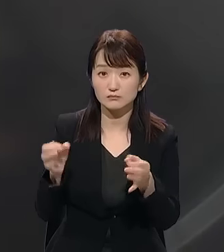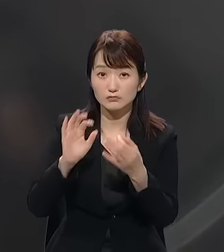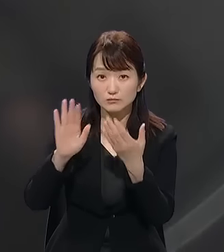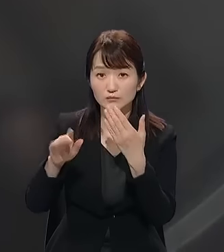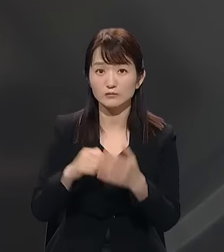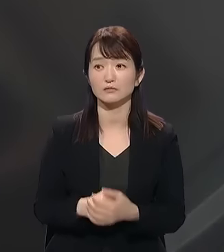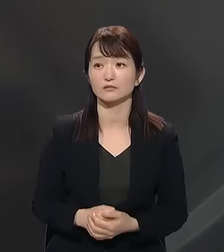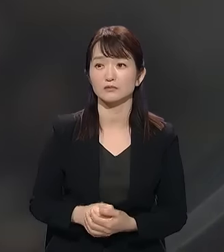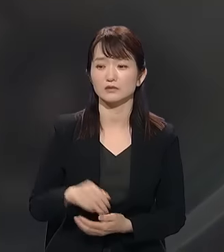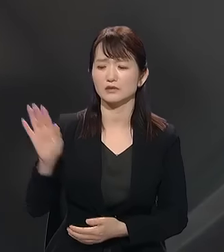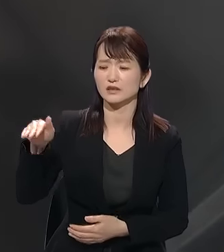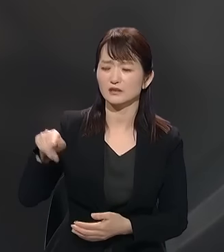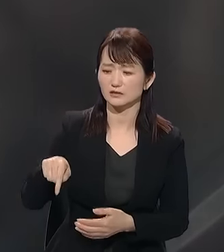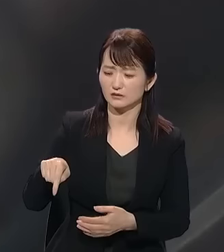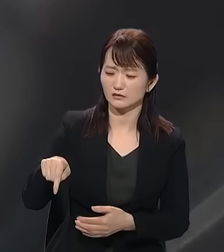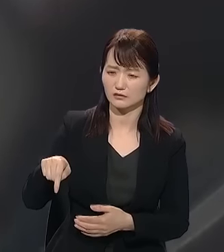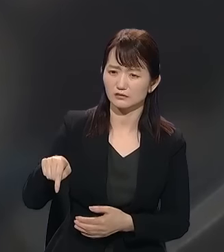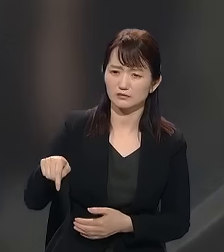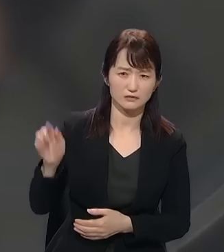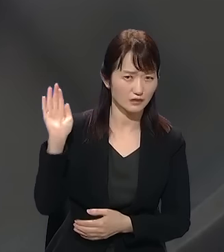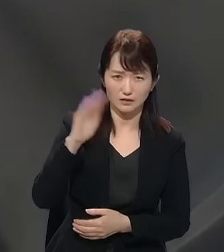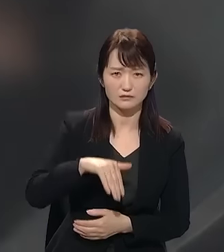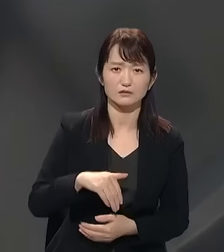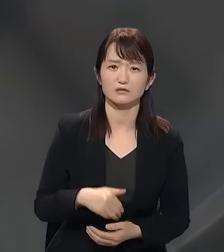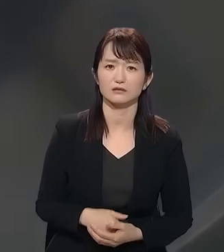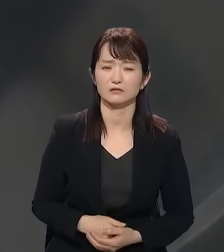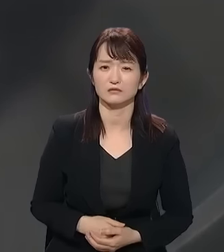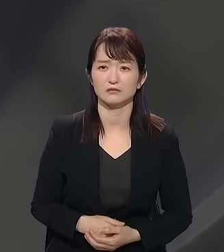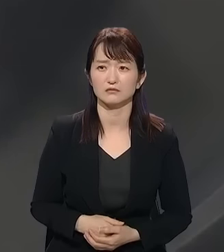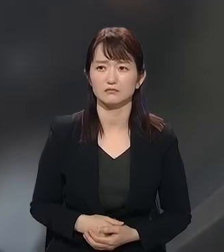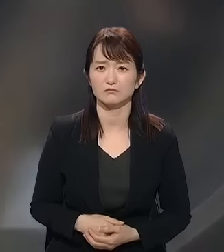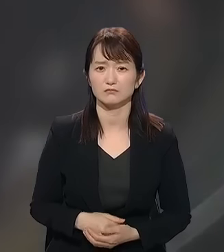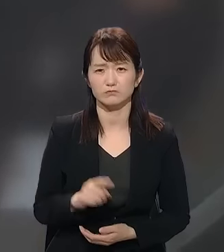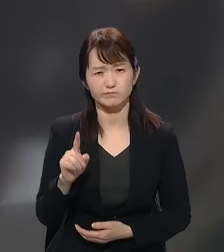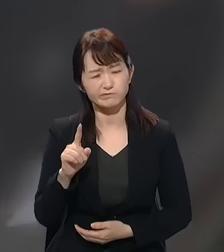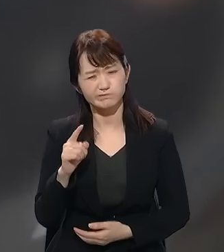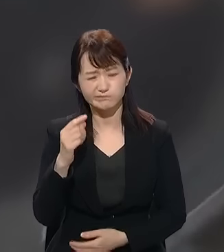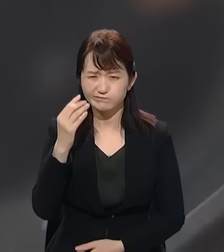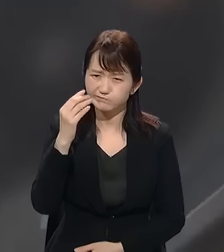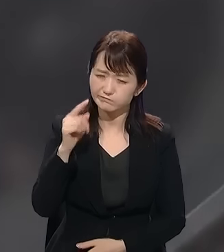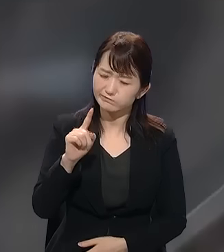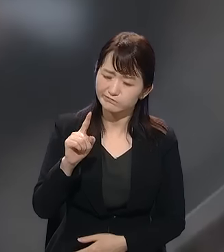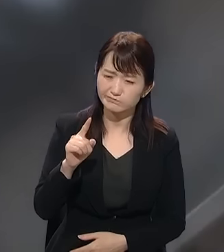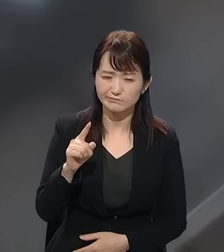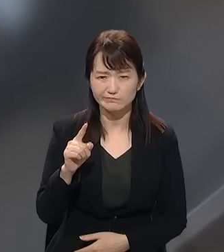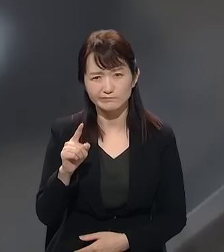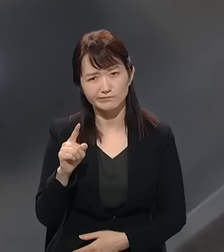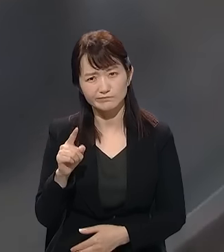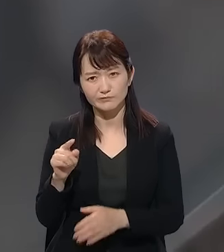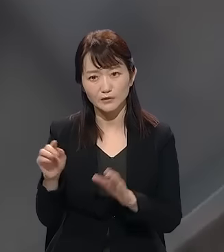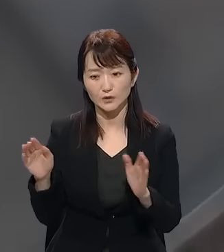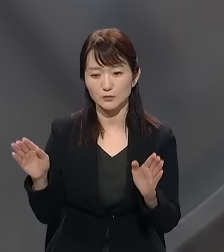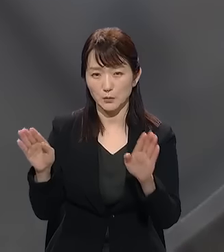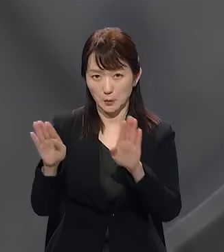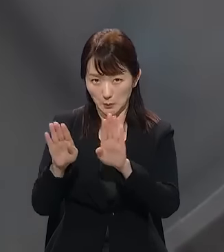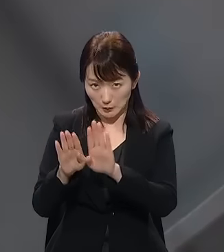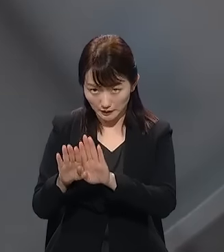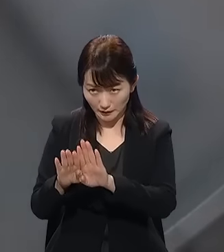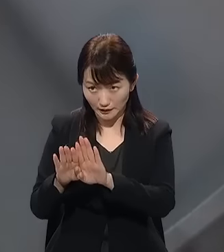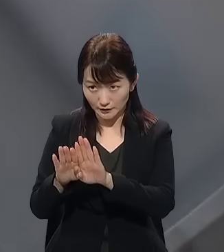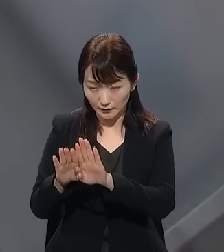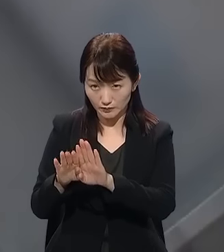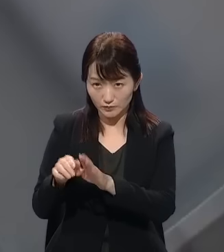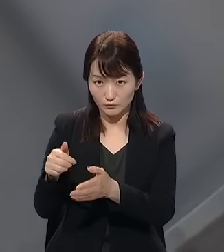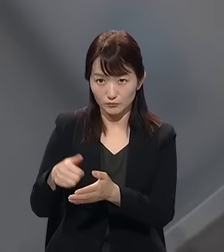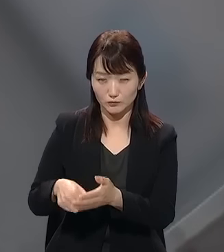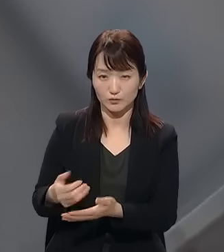후에 어 야야야이 이만 그럼 갈까어야 그런 약간 뭔가 약간 소심한 듯 문을 살포시 닫고 연장